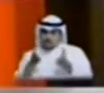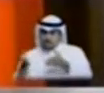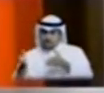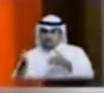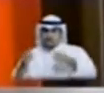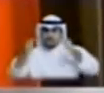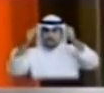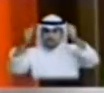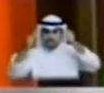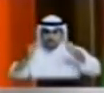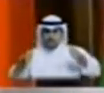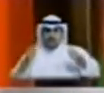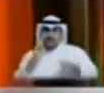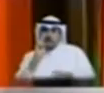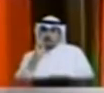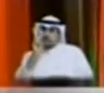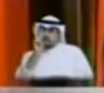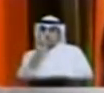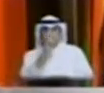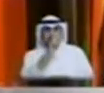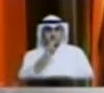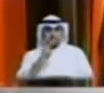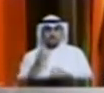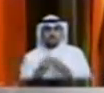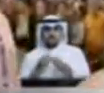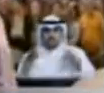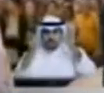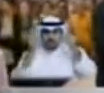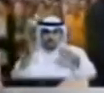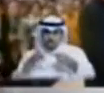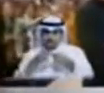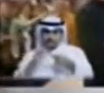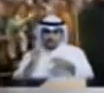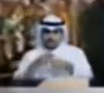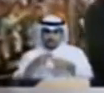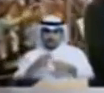يبرز شعار دولة الكويت في اللوحات الدعائية.